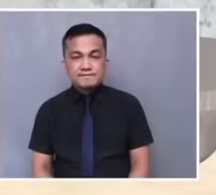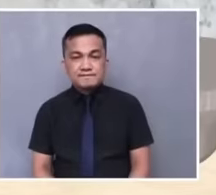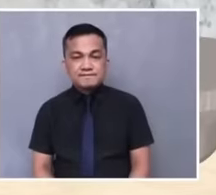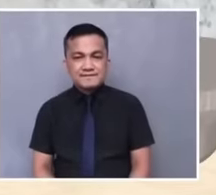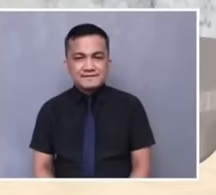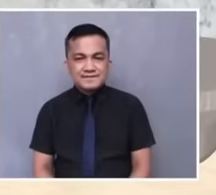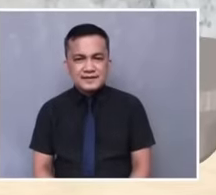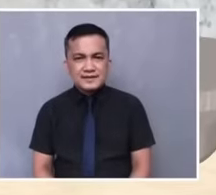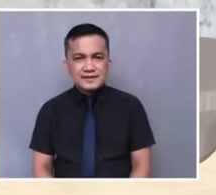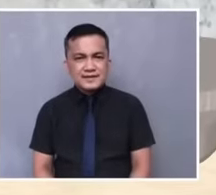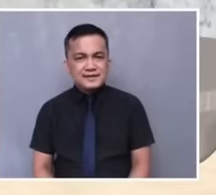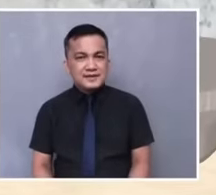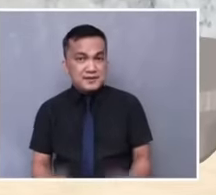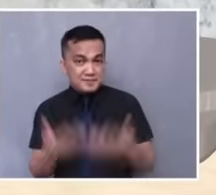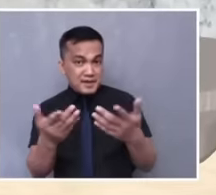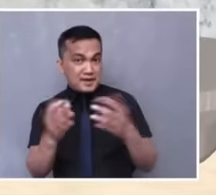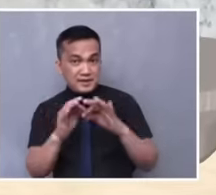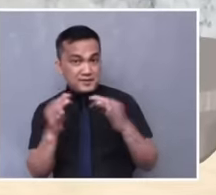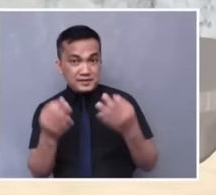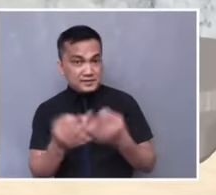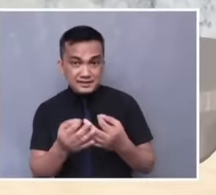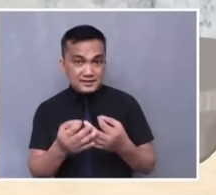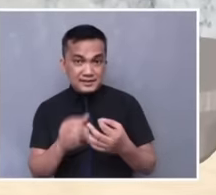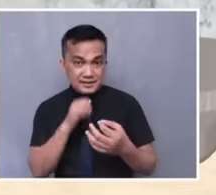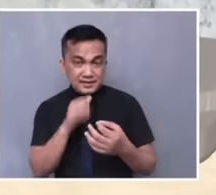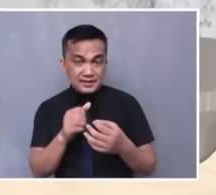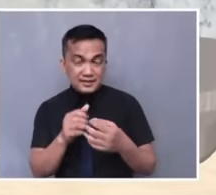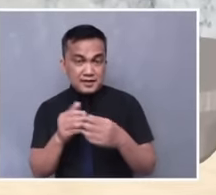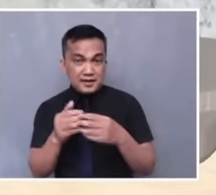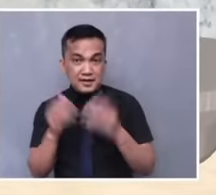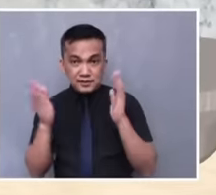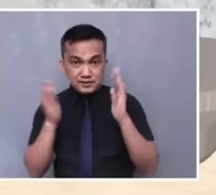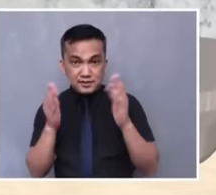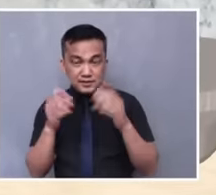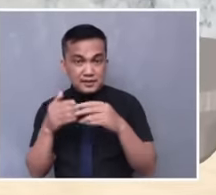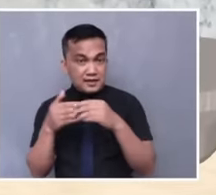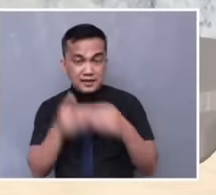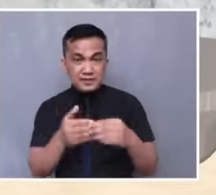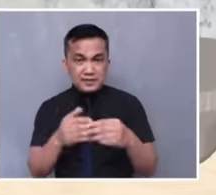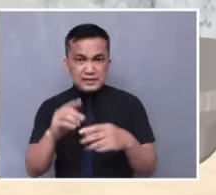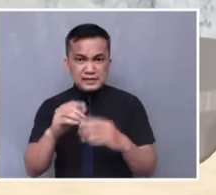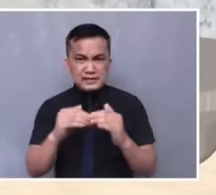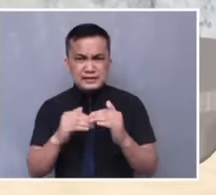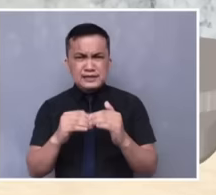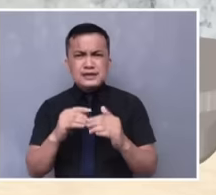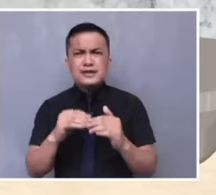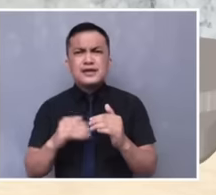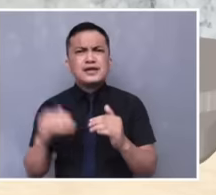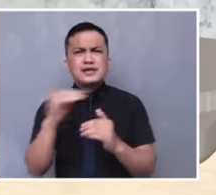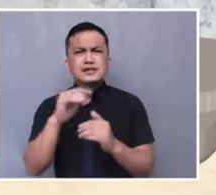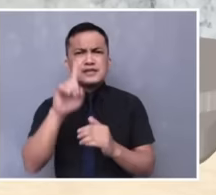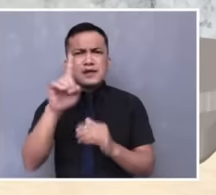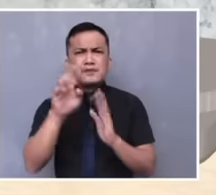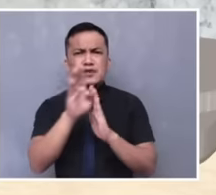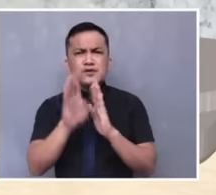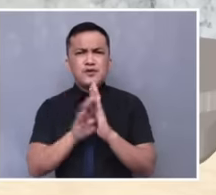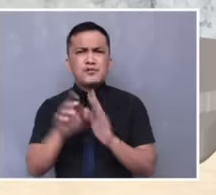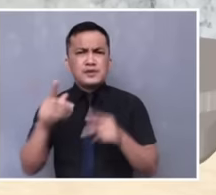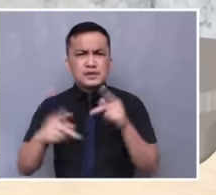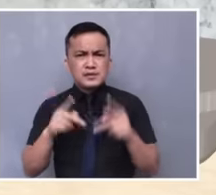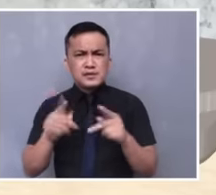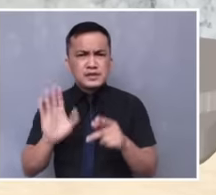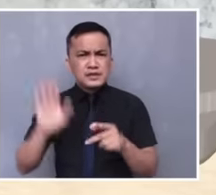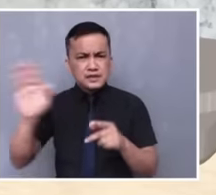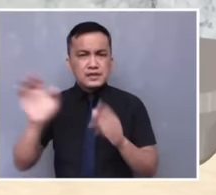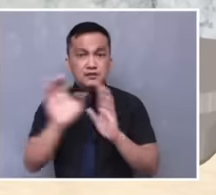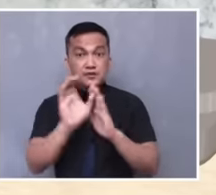Mga kapamilya, hindi lang nagsisilbing gabay para sa higit 1 bilyong mamamayan ang kanilang